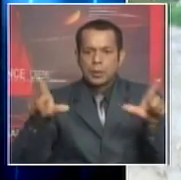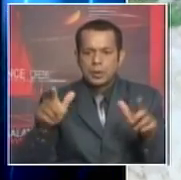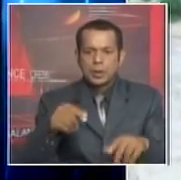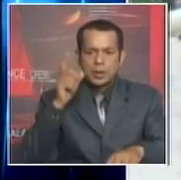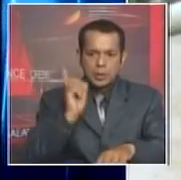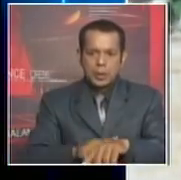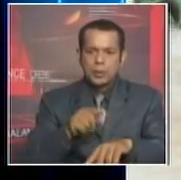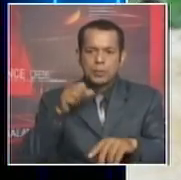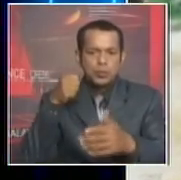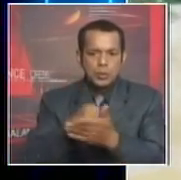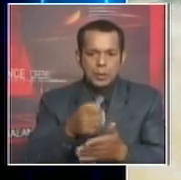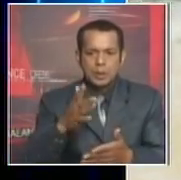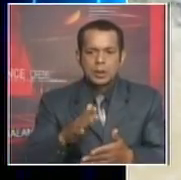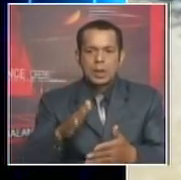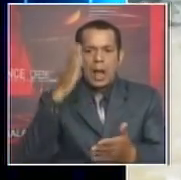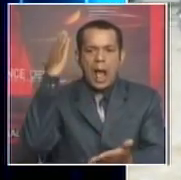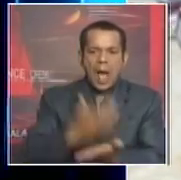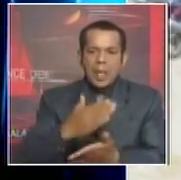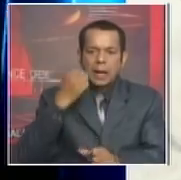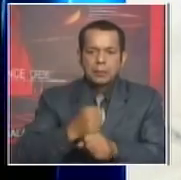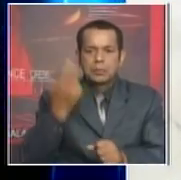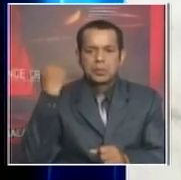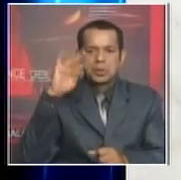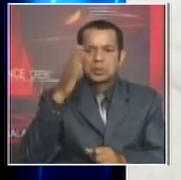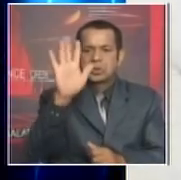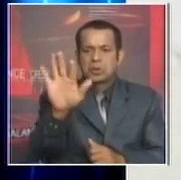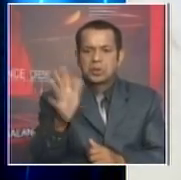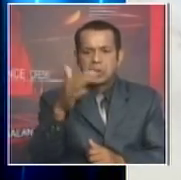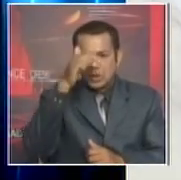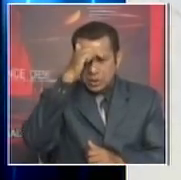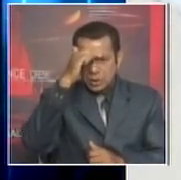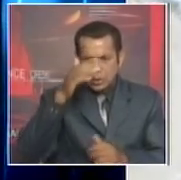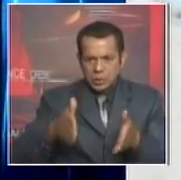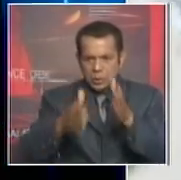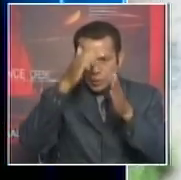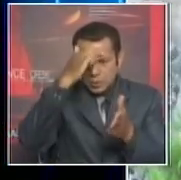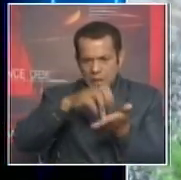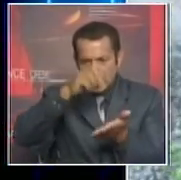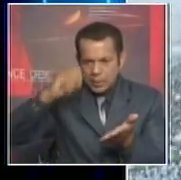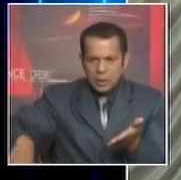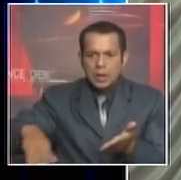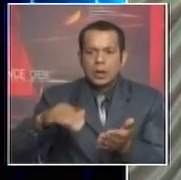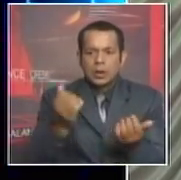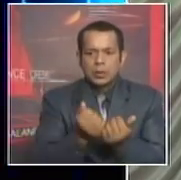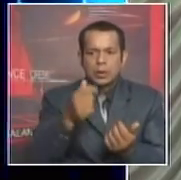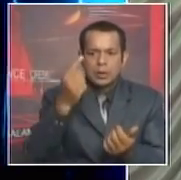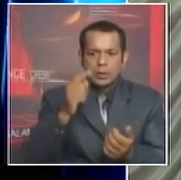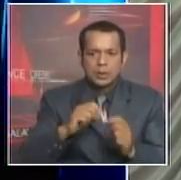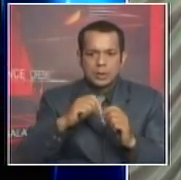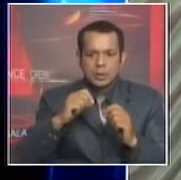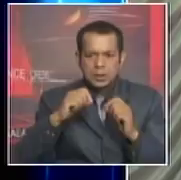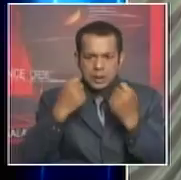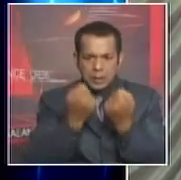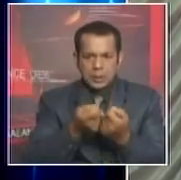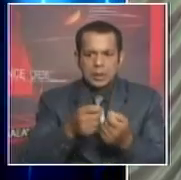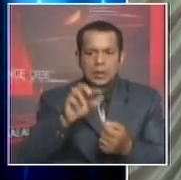सीमा बितिसक्दा पनि आधा काम समेत सकिएको छैन। सडकको समस्या समाधान गर्न आफूले पहल गरिरहेको काठमाडौँ क्षेत्र नम्बर